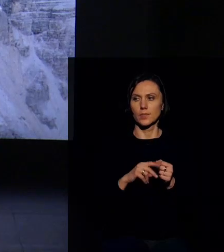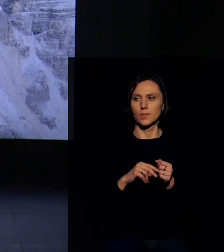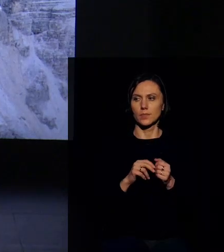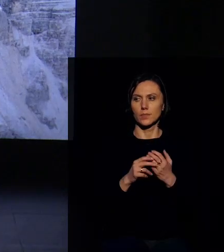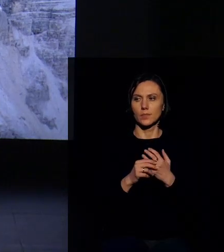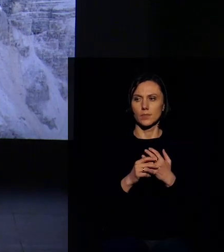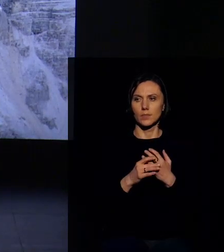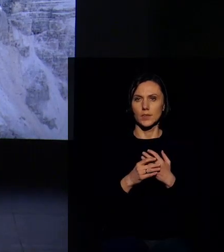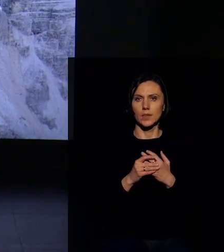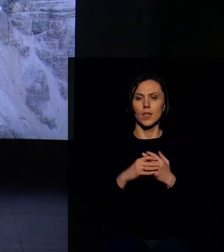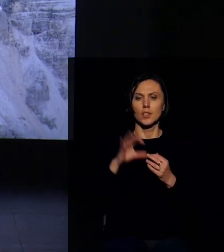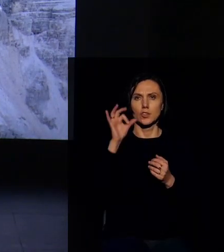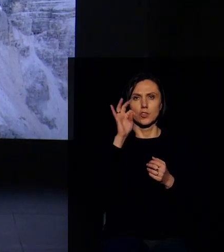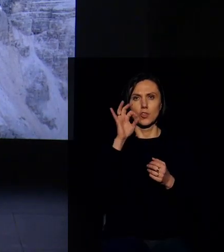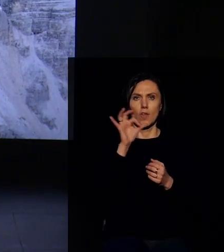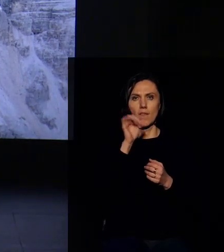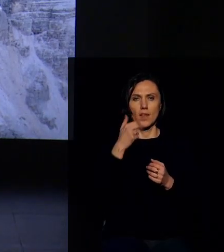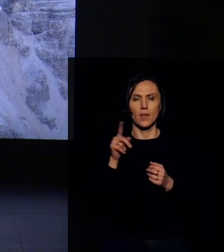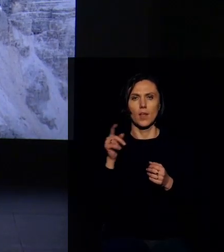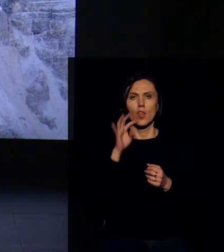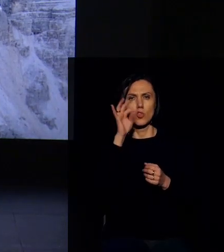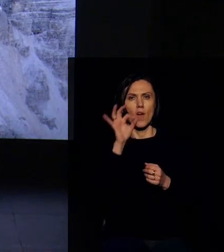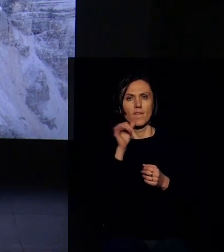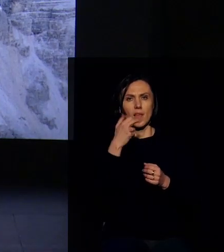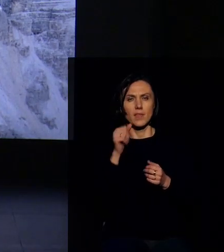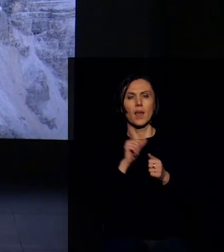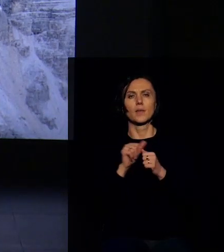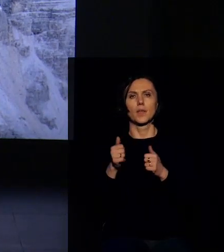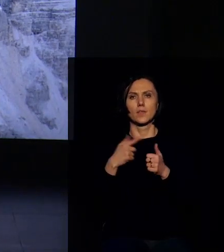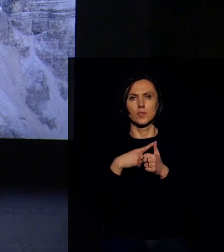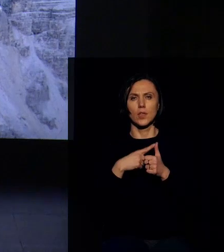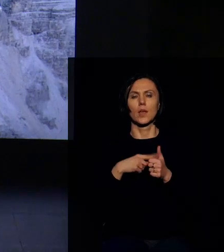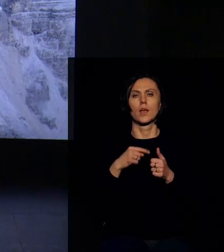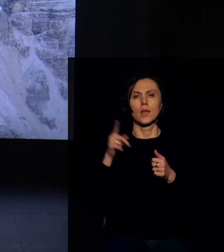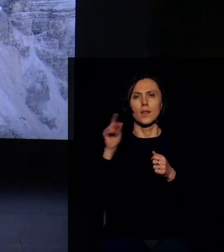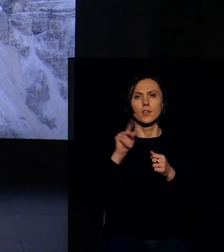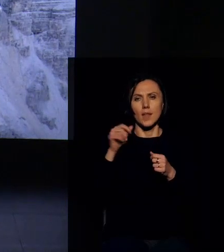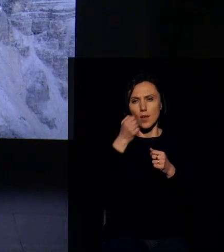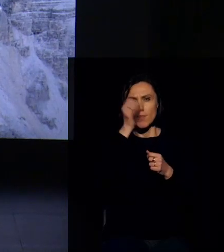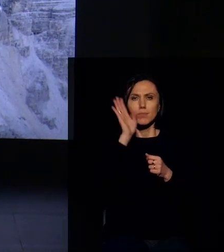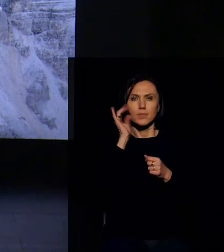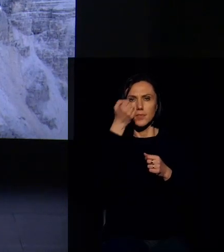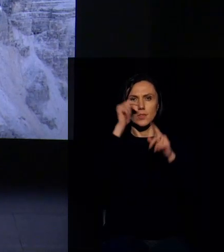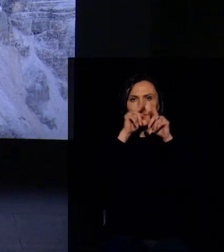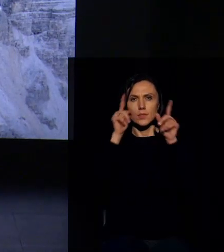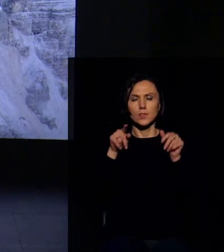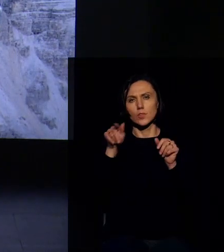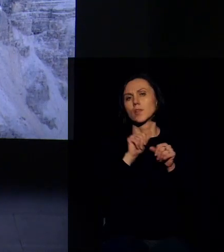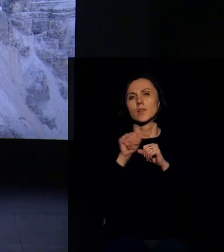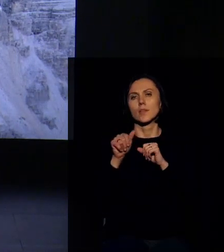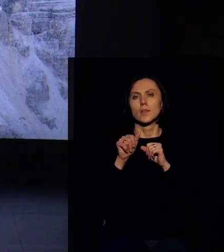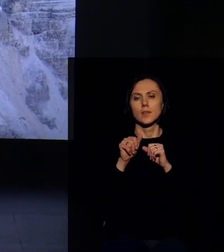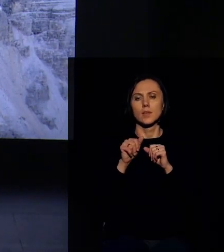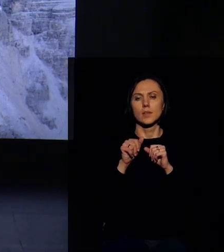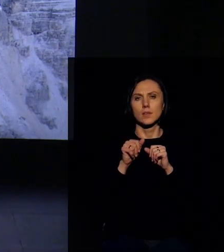bo w sumie Tofany są trzy. To jest Tofana di Mezzo. I jeszcze tutaj takie okienko, to jest bus de